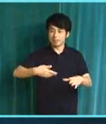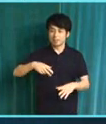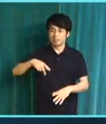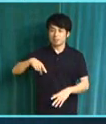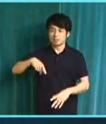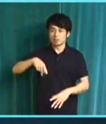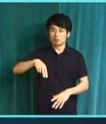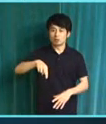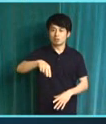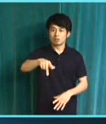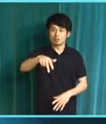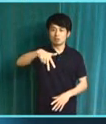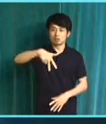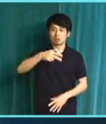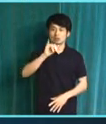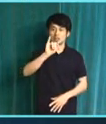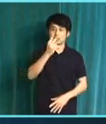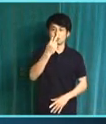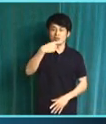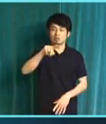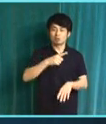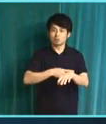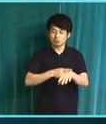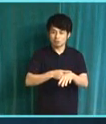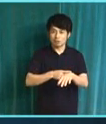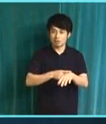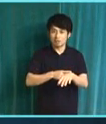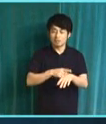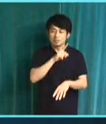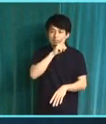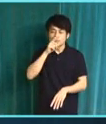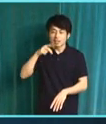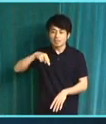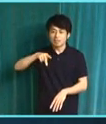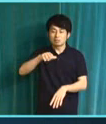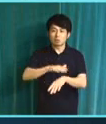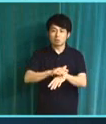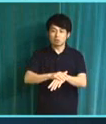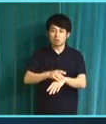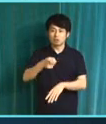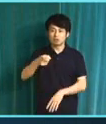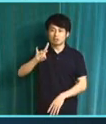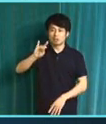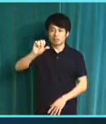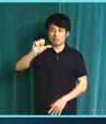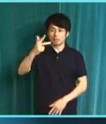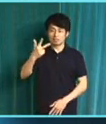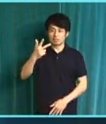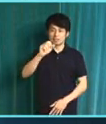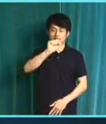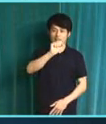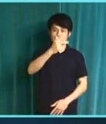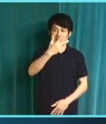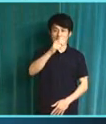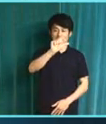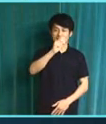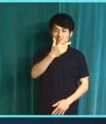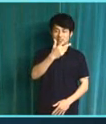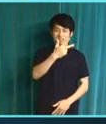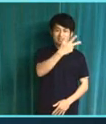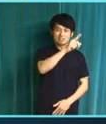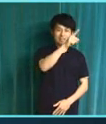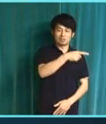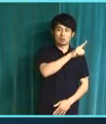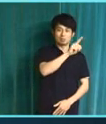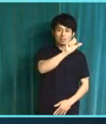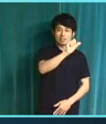入をする術だとか、 はい、 水遁の術、あとからくり屋敷ということで、 はい、 抜き足差し足忍び足って聞いたことあると思うんですけれども、